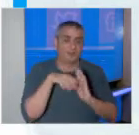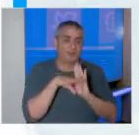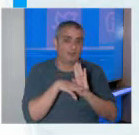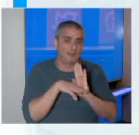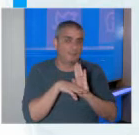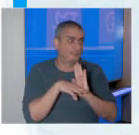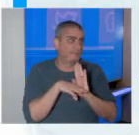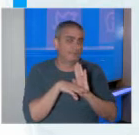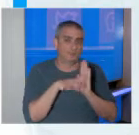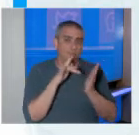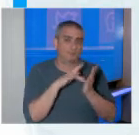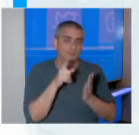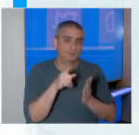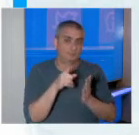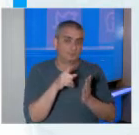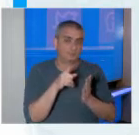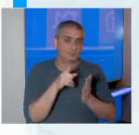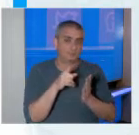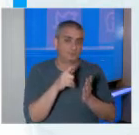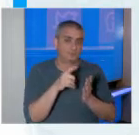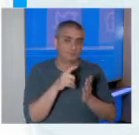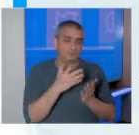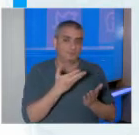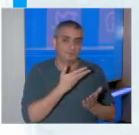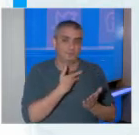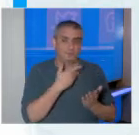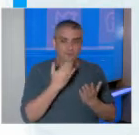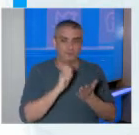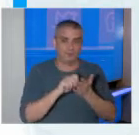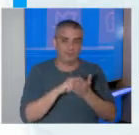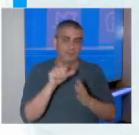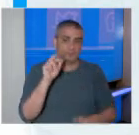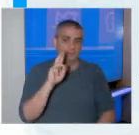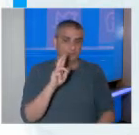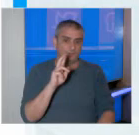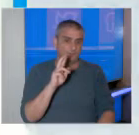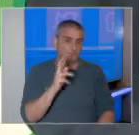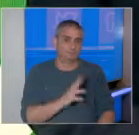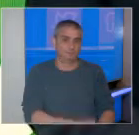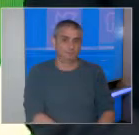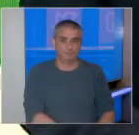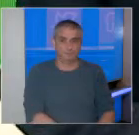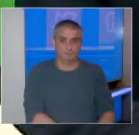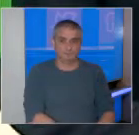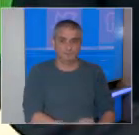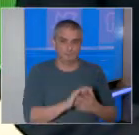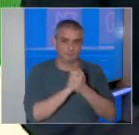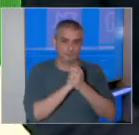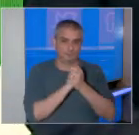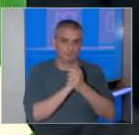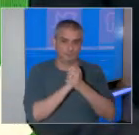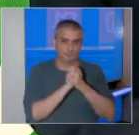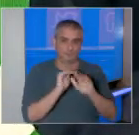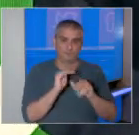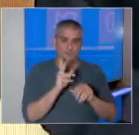הכללים, נמצא שם. ועכשיו, אהרון רבינוביץ' כתב עיתון הארץ, מצטרף אלינו. שלום. שלום